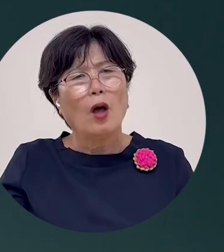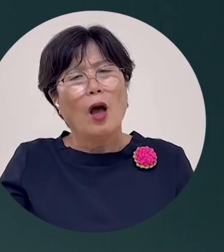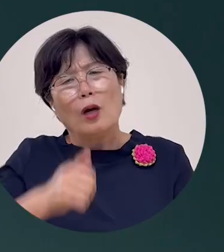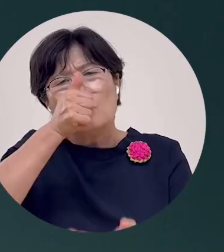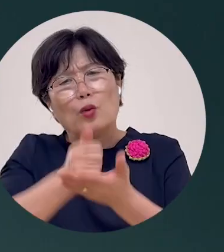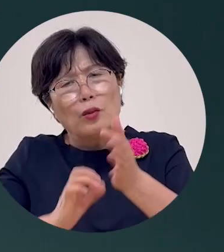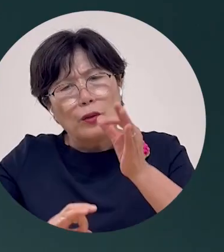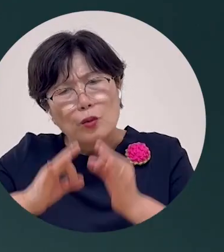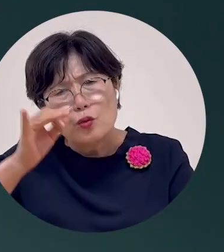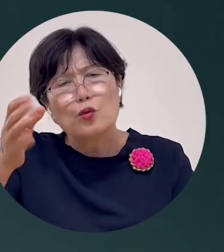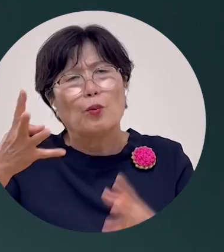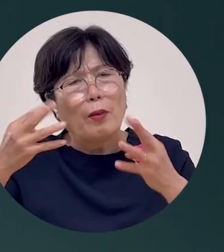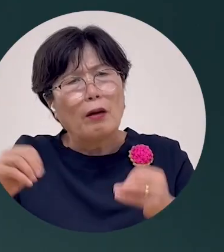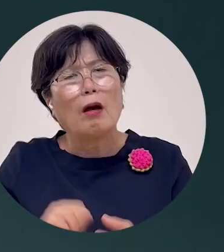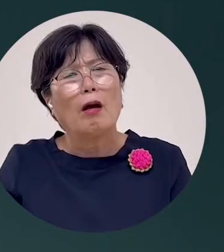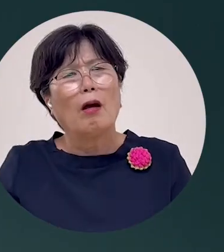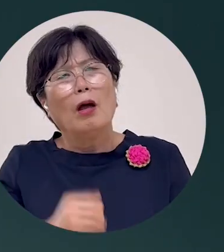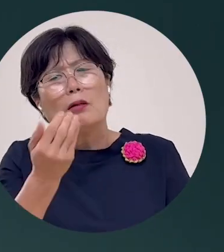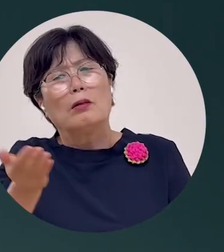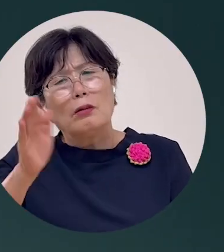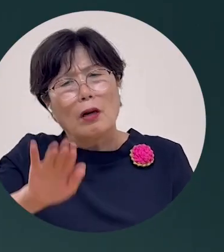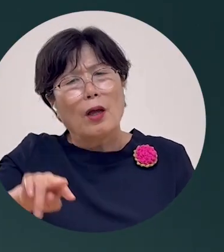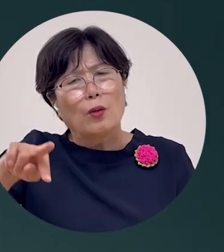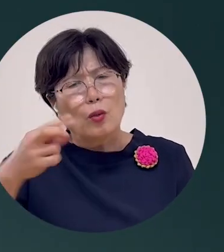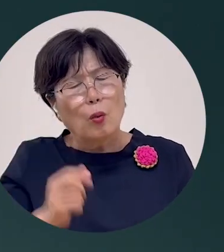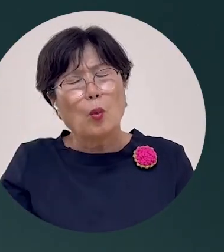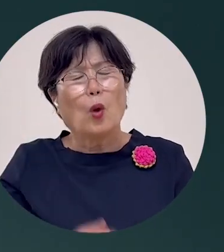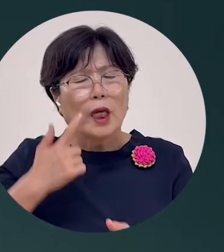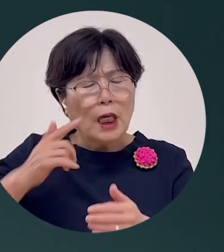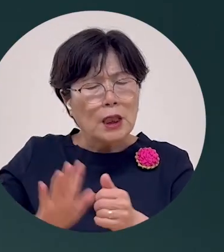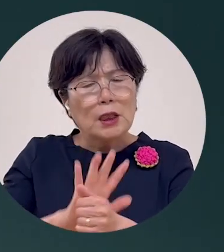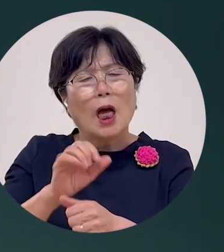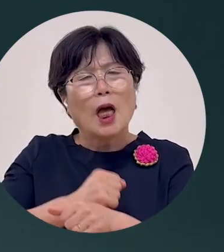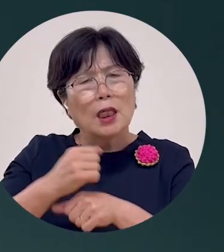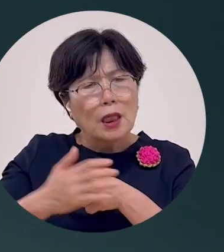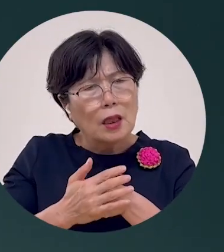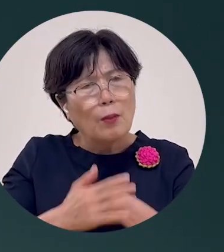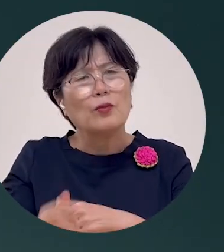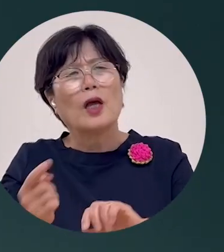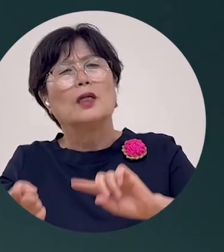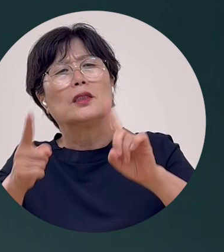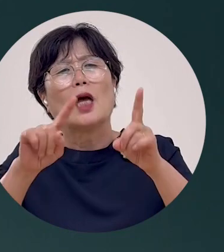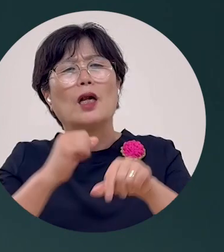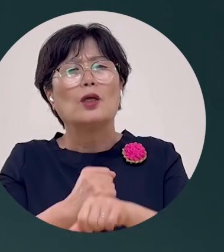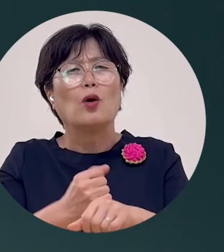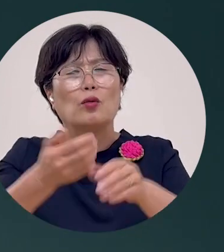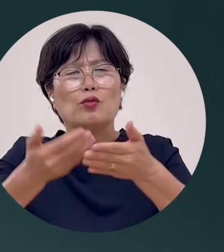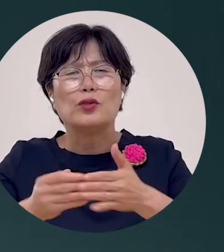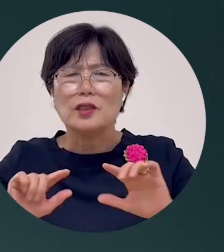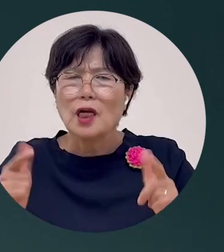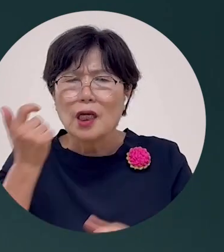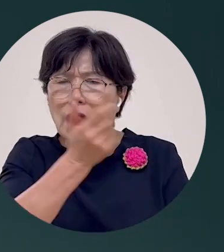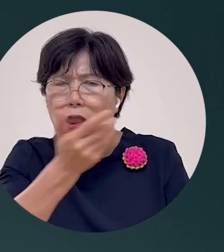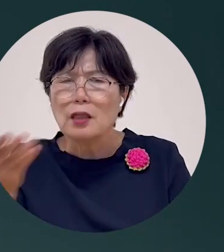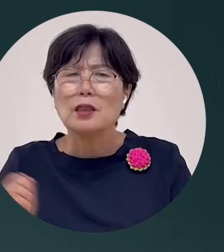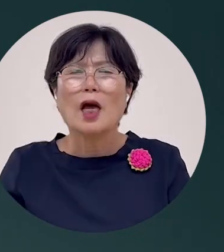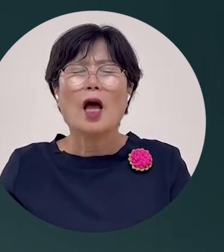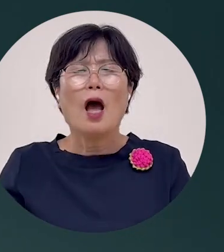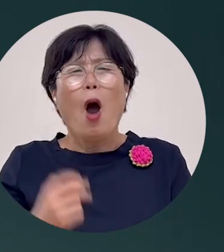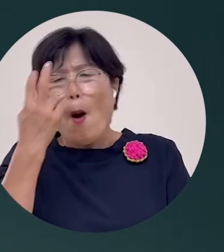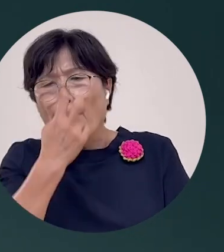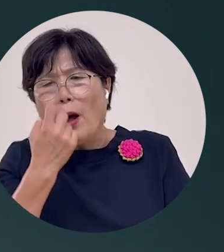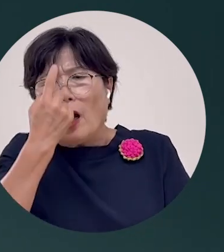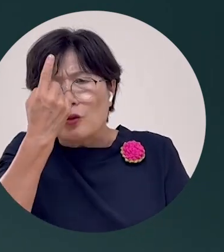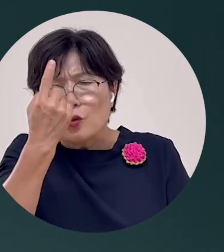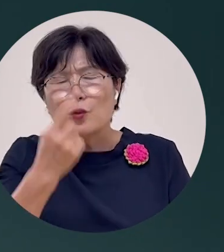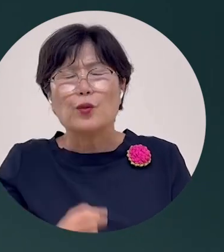인자하신 하나님이시니 살려주시지 않겠냐고 그렇게 파수꾼의 아침처럼